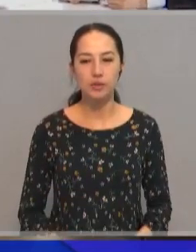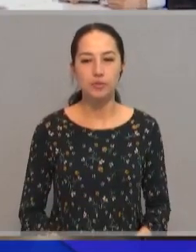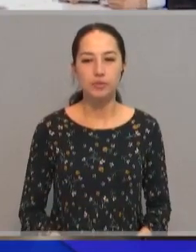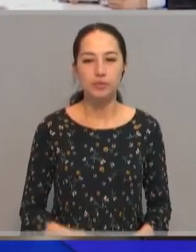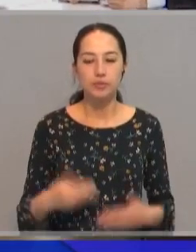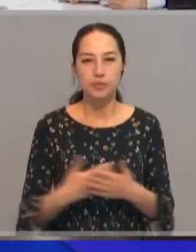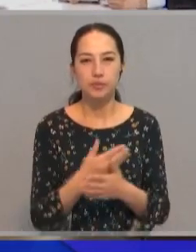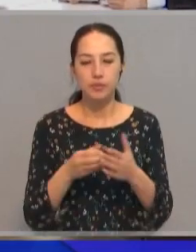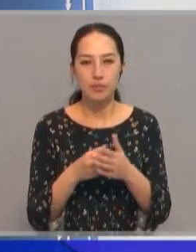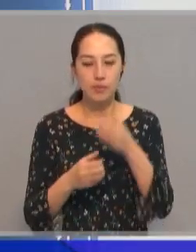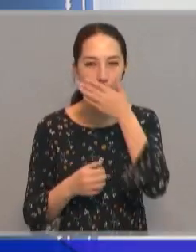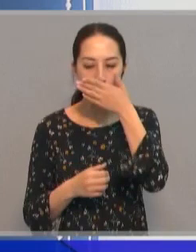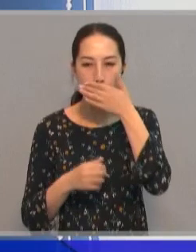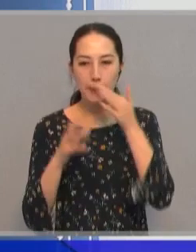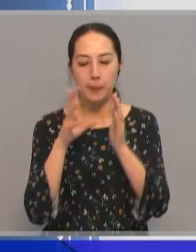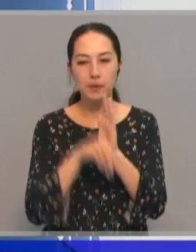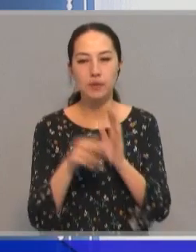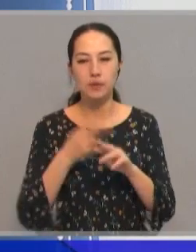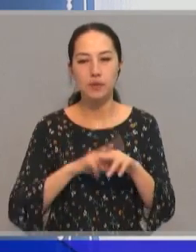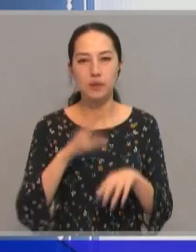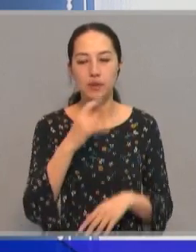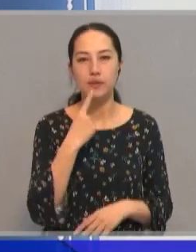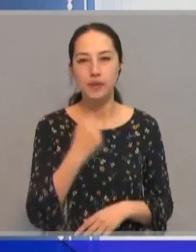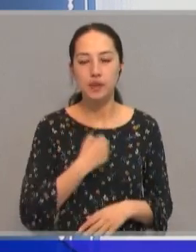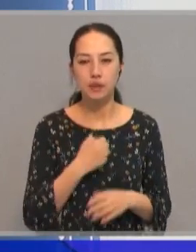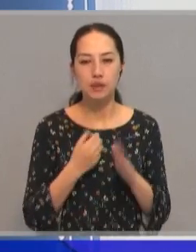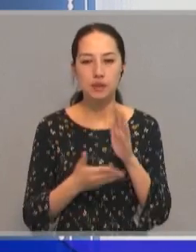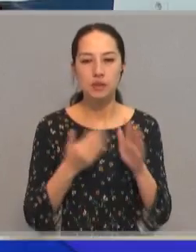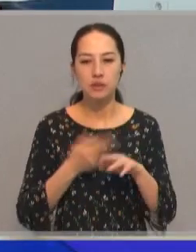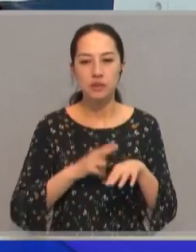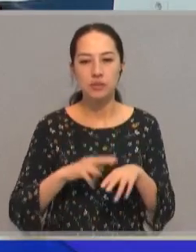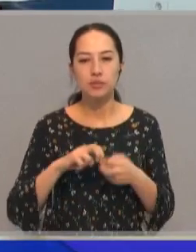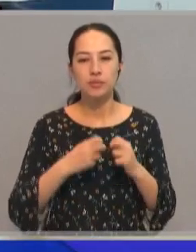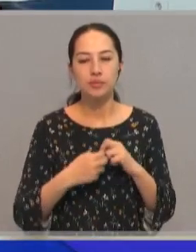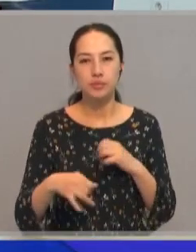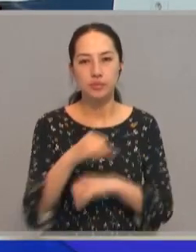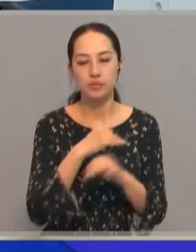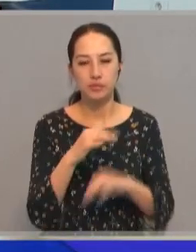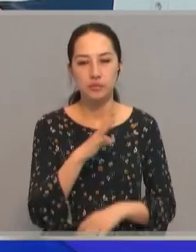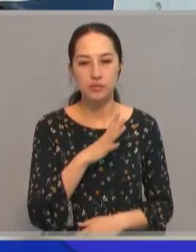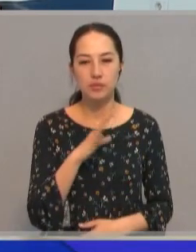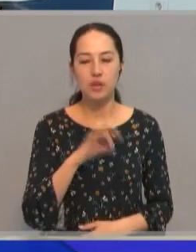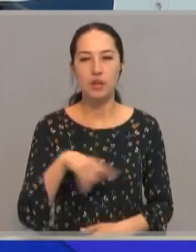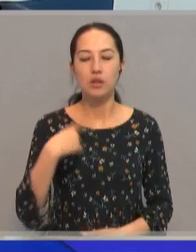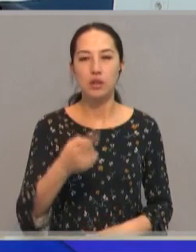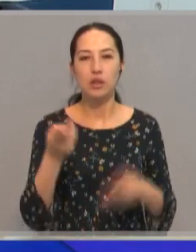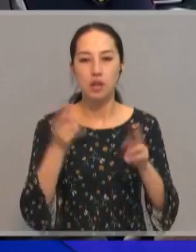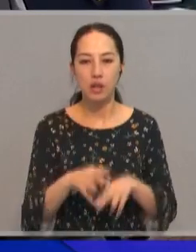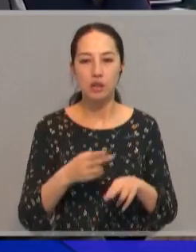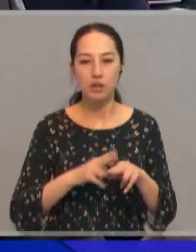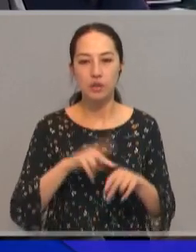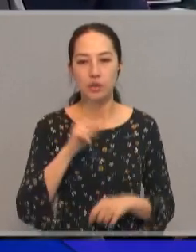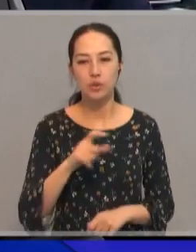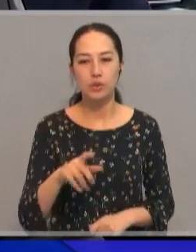Жаңа құрамның алғашқы отырысында әлекке салған әскерге шақырту мәселесі көтерілді. Осы орайда әскерге шақыруды кейінге қалдыруды және